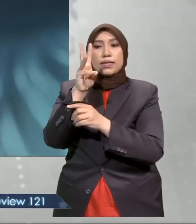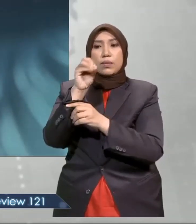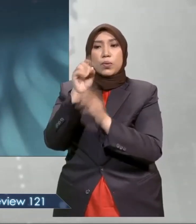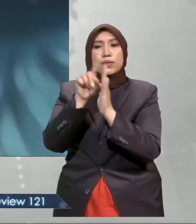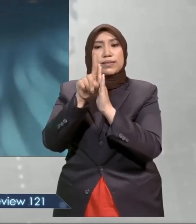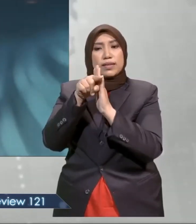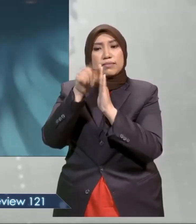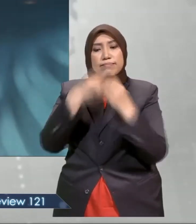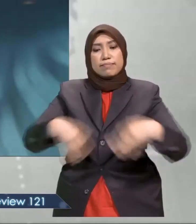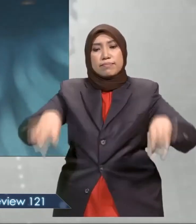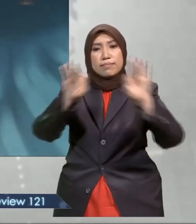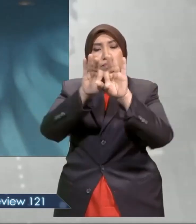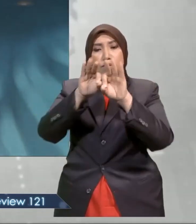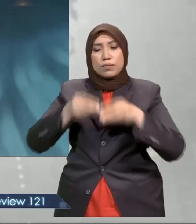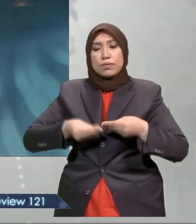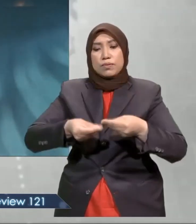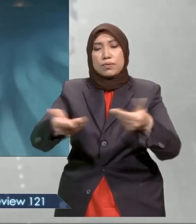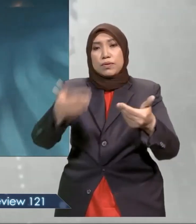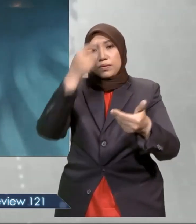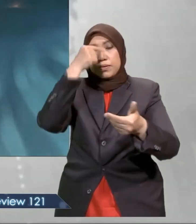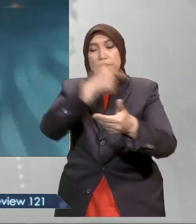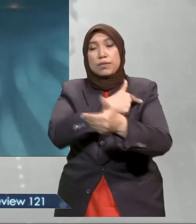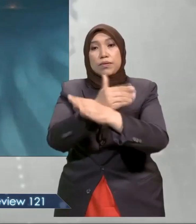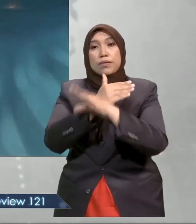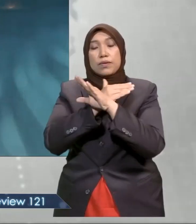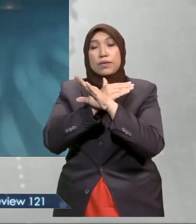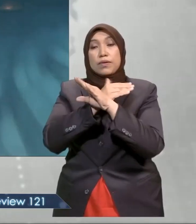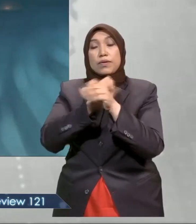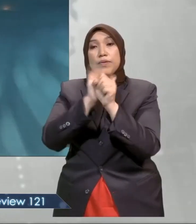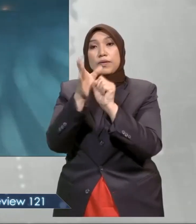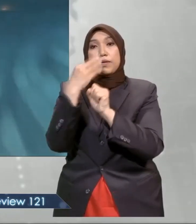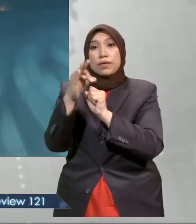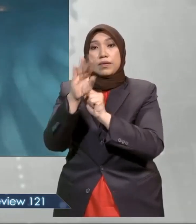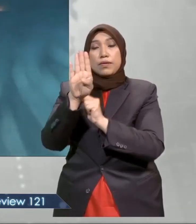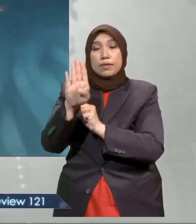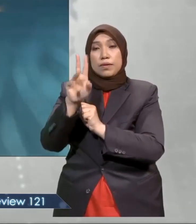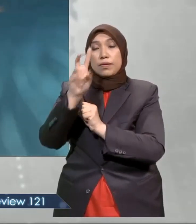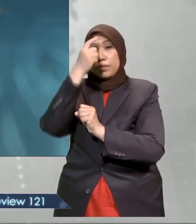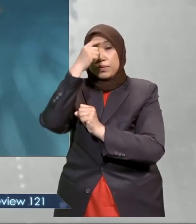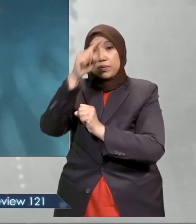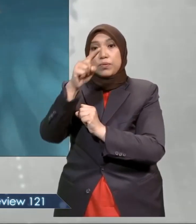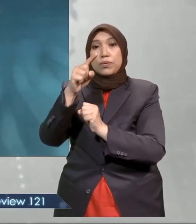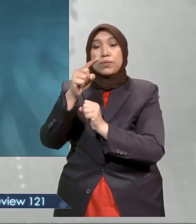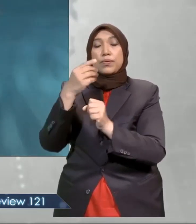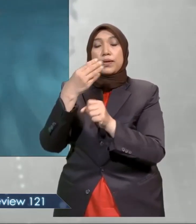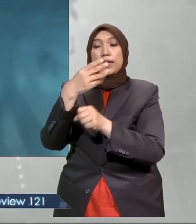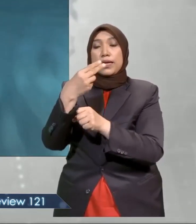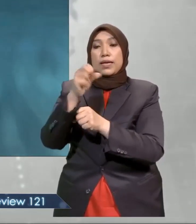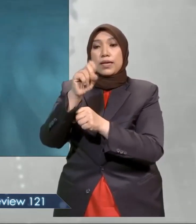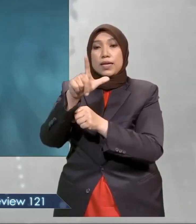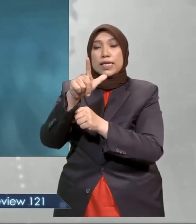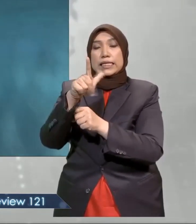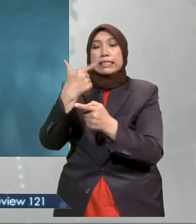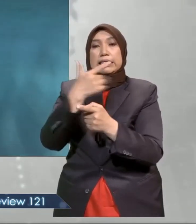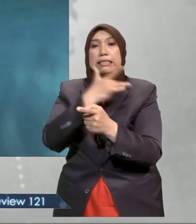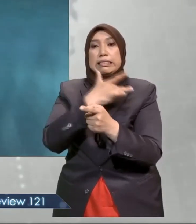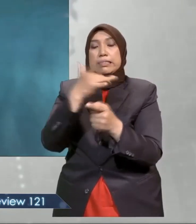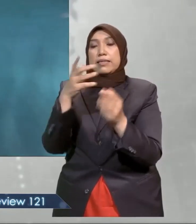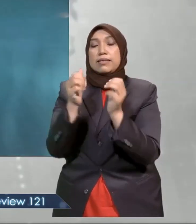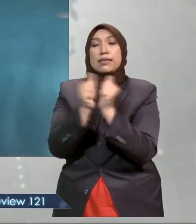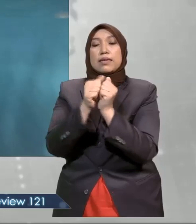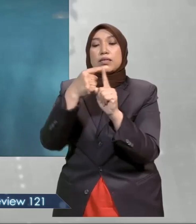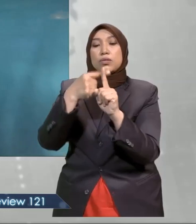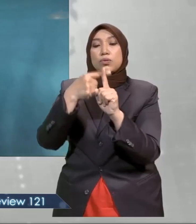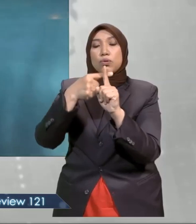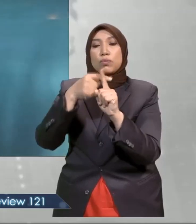terpenting bagi proses pemindahan vaksin COVID-19 Pfizer-BioNTech yang penghasilannya adalah sensitif terhadap suhu sehingga